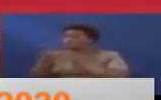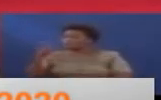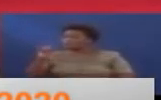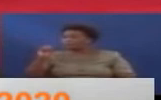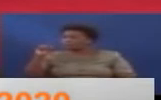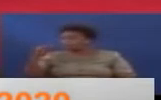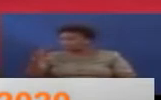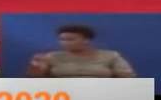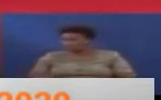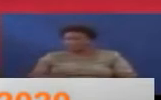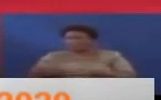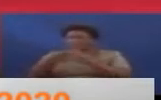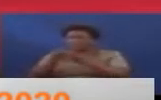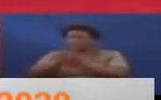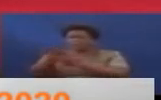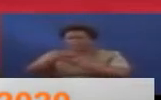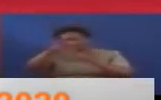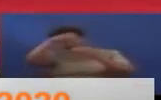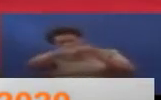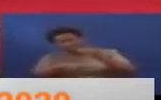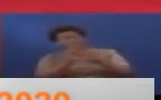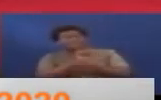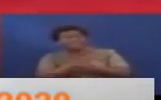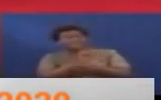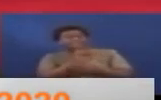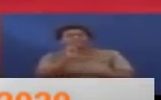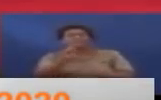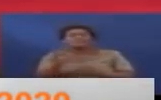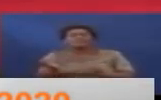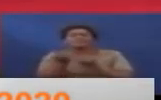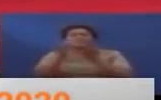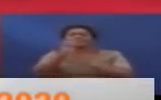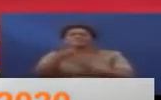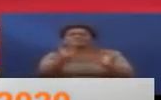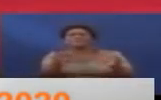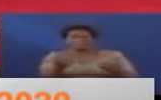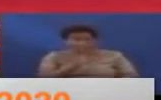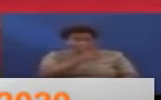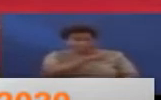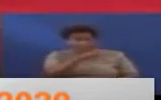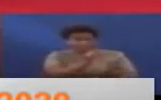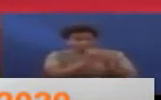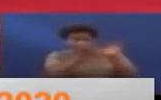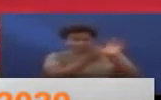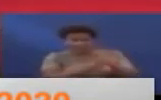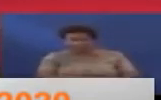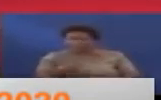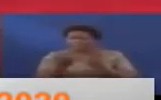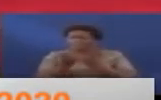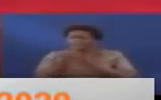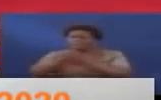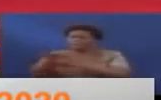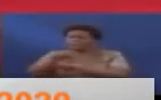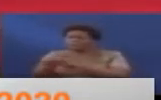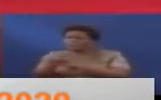kina mwenendo wa viashiria mbalimbali vya uchumi katika mwaka 2018. Aidha, katika hotuba hiyo nilifafanua juu ya utekelezaji wa